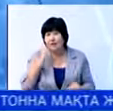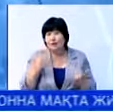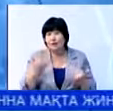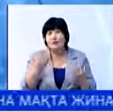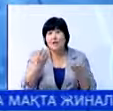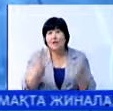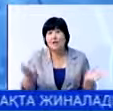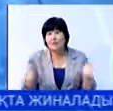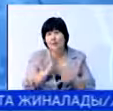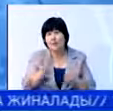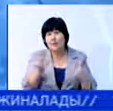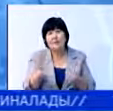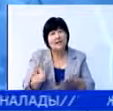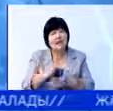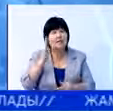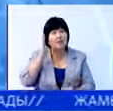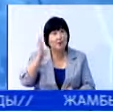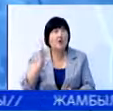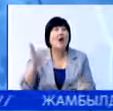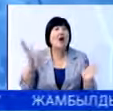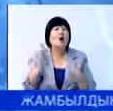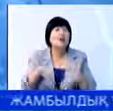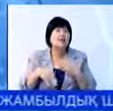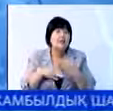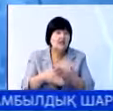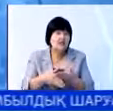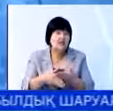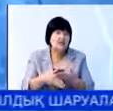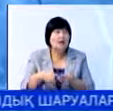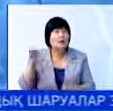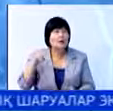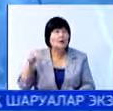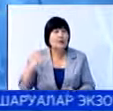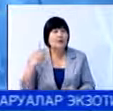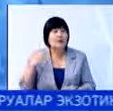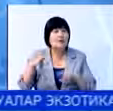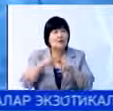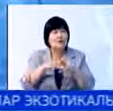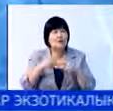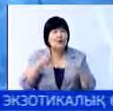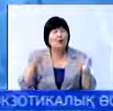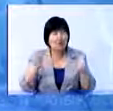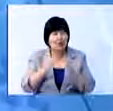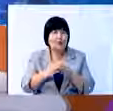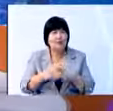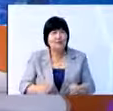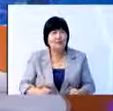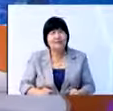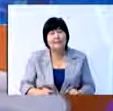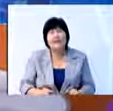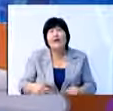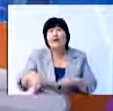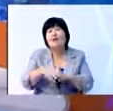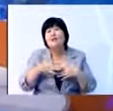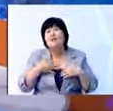күнге арналған ауа райы болжаммен танысып болыңыздар. Ауа райының демеушісі Сұлтан Плаза 5 жұлдызды қонақ үйі.